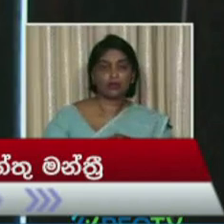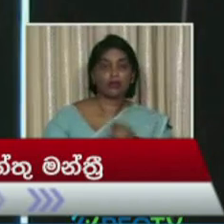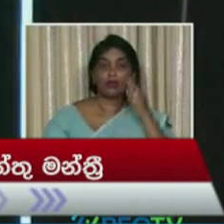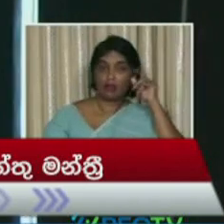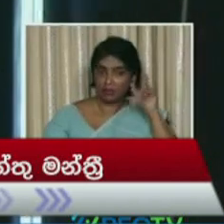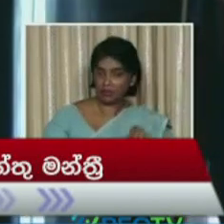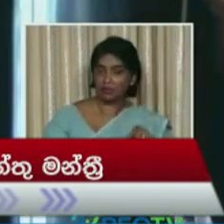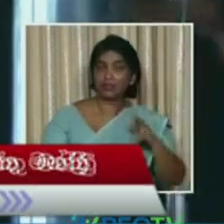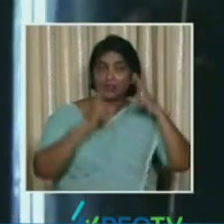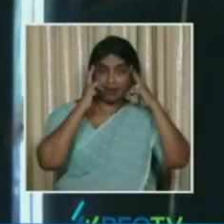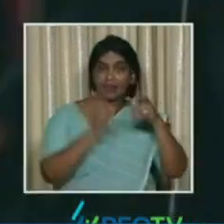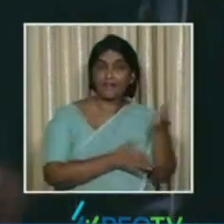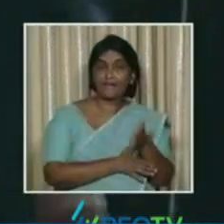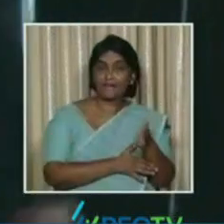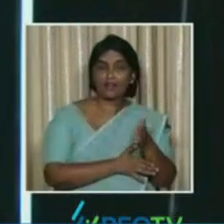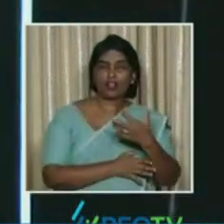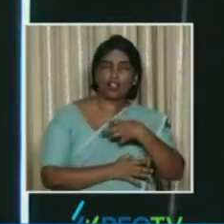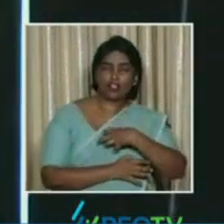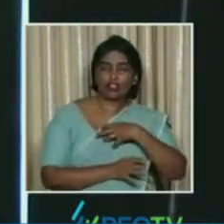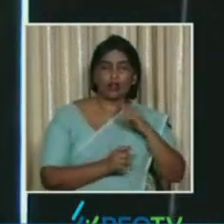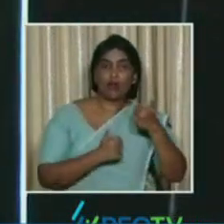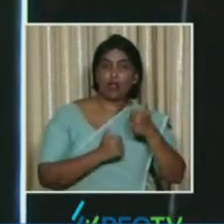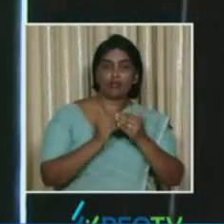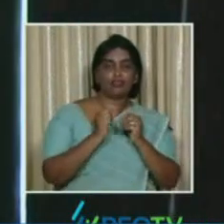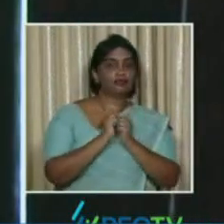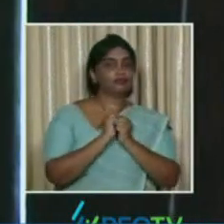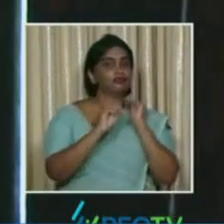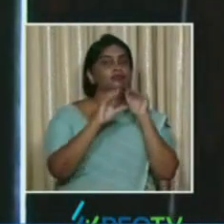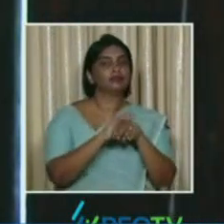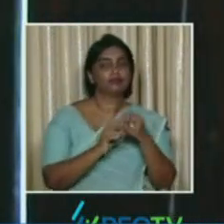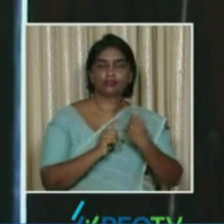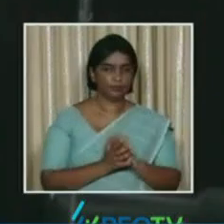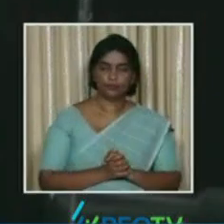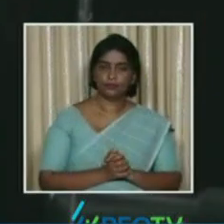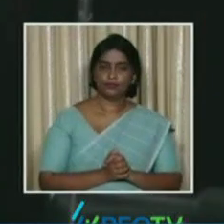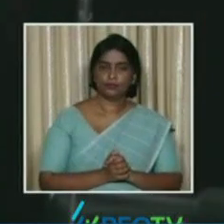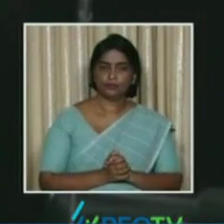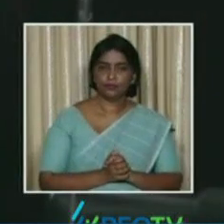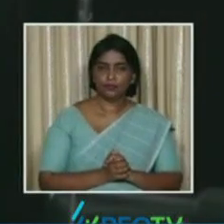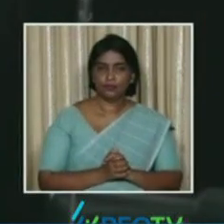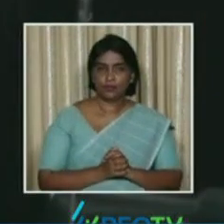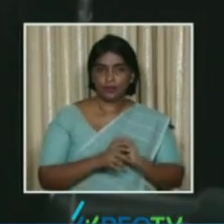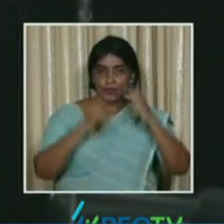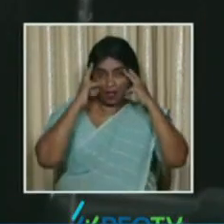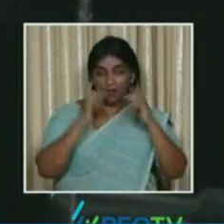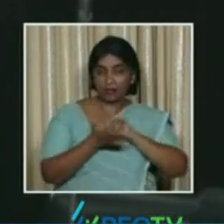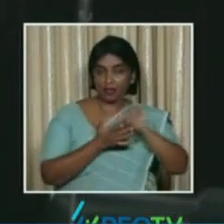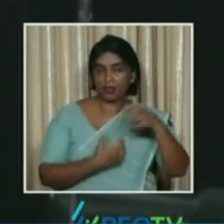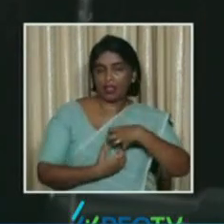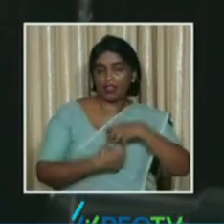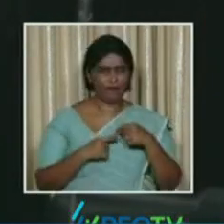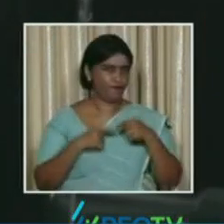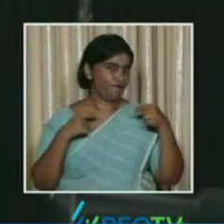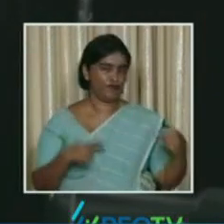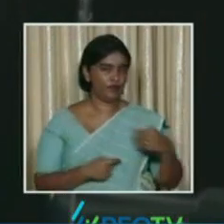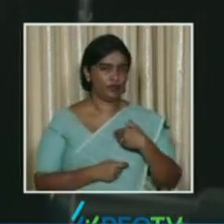කාන්තාව අරාබි රටවල් වලට ගිහිල්ලා දුක් විඳිනවට වඩා හොඳ තැනකට AI ආර්ථිකය හදා ගන්නත් පුළුවන්. අරාබිකරයේ දුක් විඳිනවා කියන කතාව මම